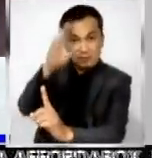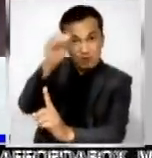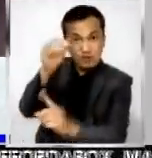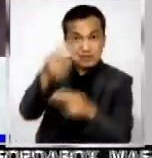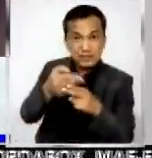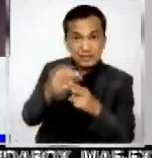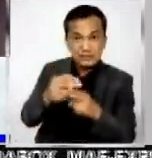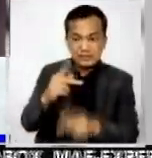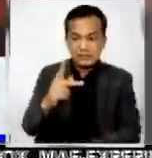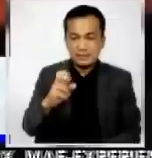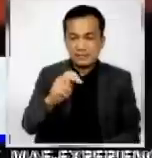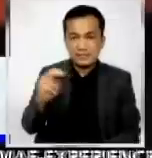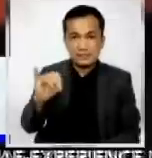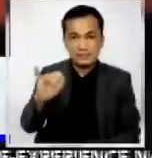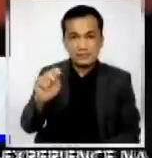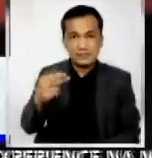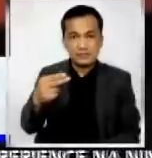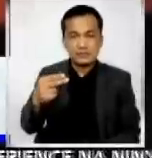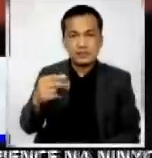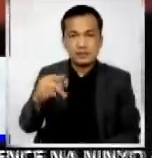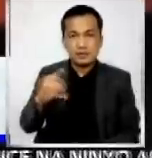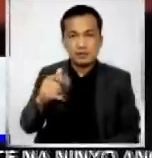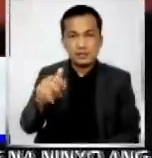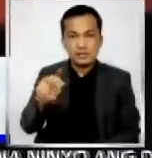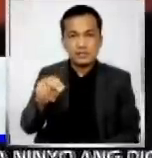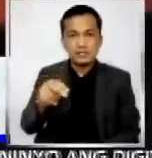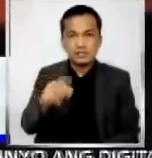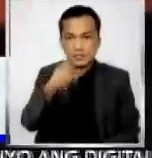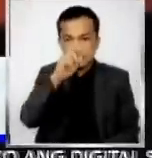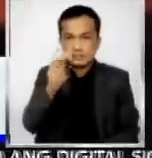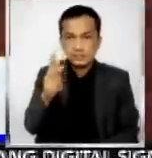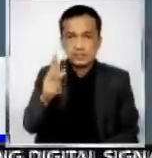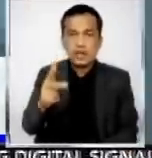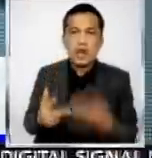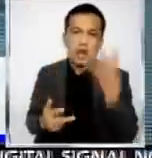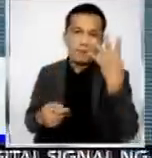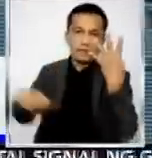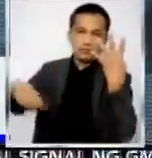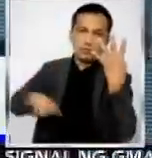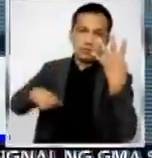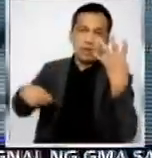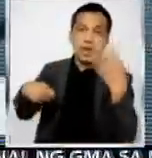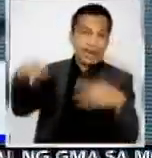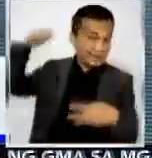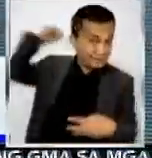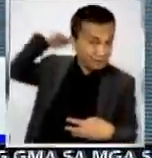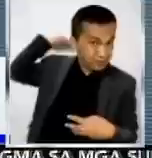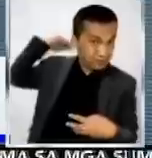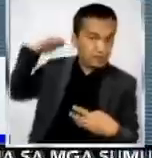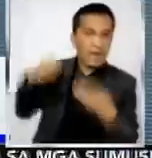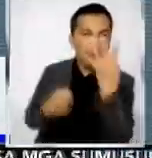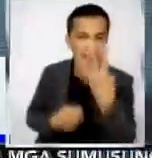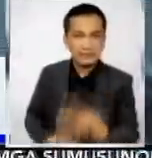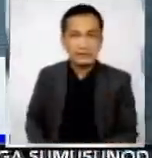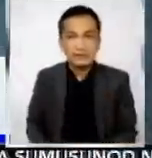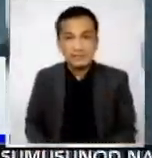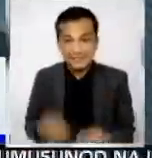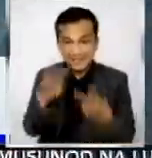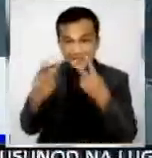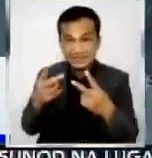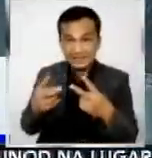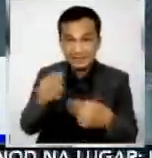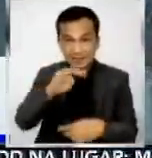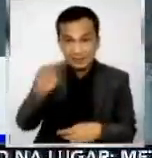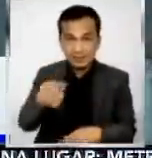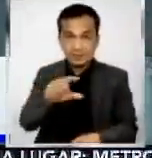Pagulayan, 30 anyos. 4 na tama ng saksak ang tinamo nito sa likuran. Ang nakikita ng Manila Police na ugat sa pamamaslang, away